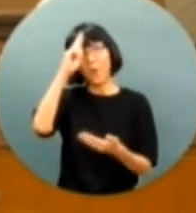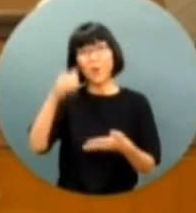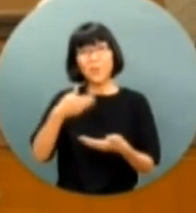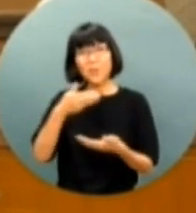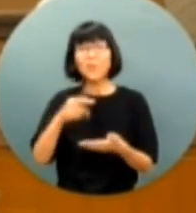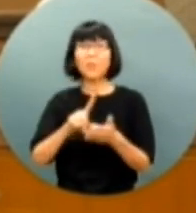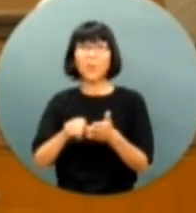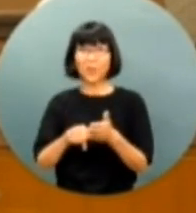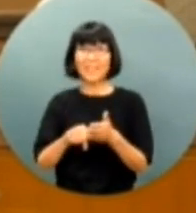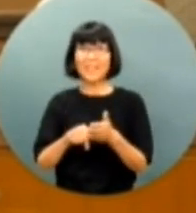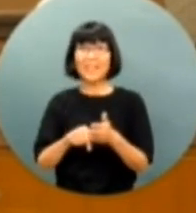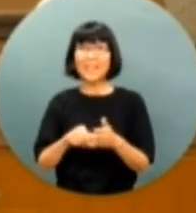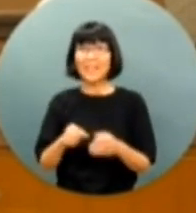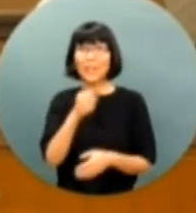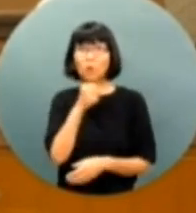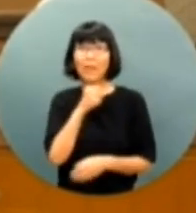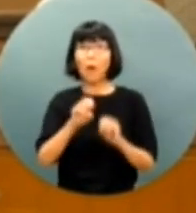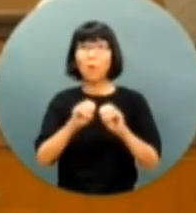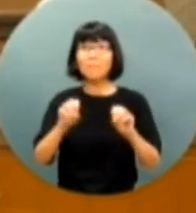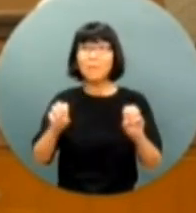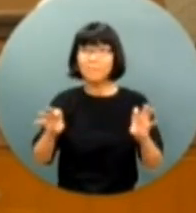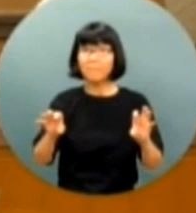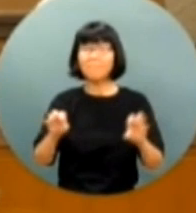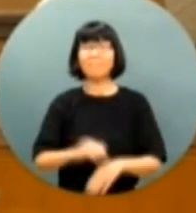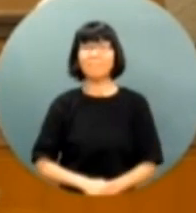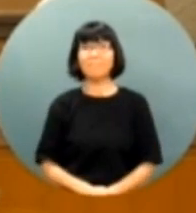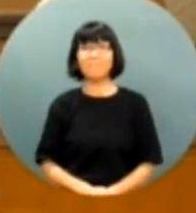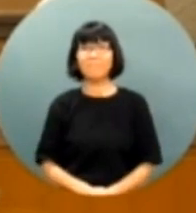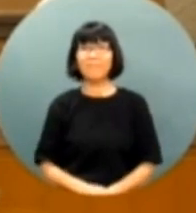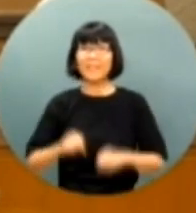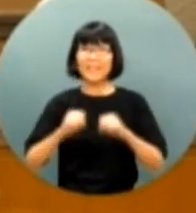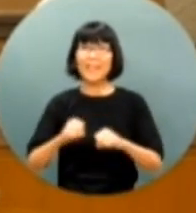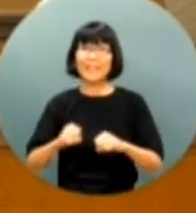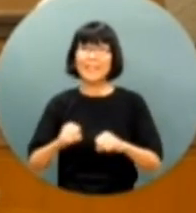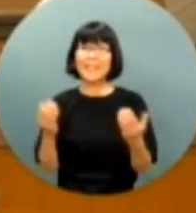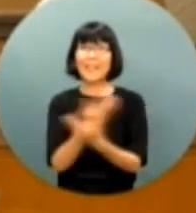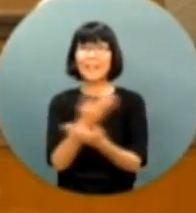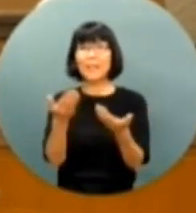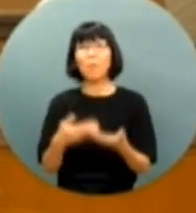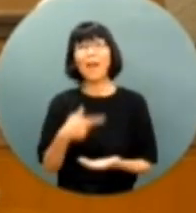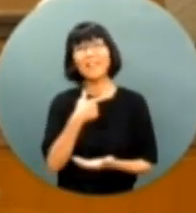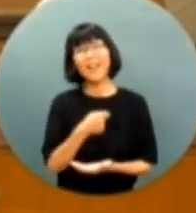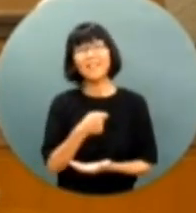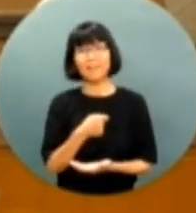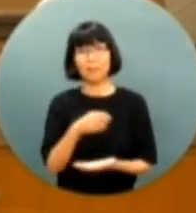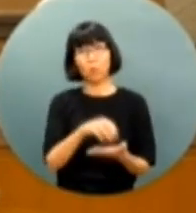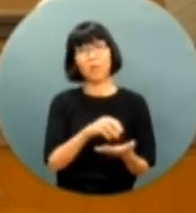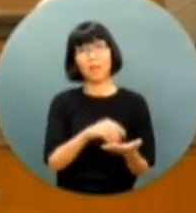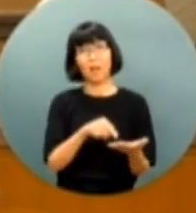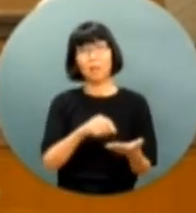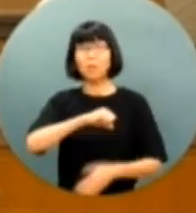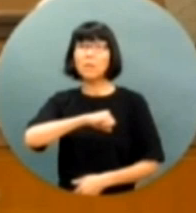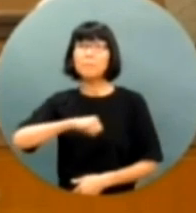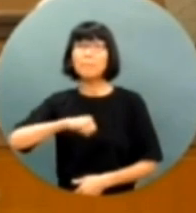べて子供たちに元気になってもらいたいと話した。ということでございました。ところがちょうど半年後、右側でございます